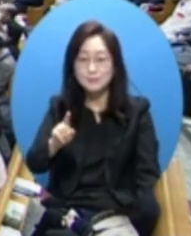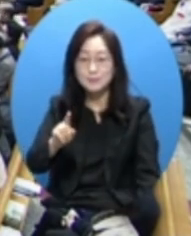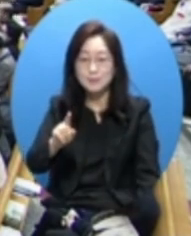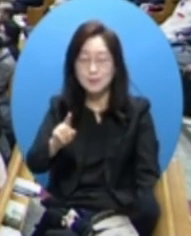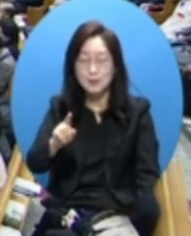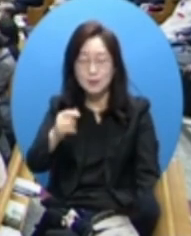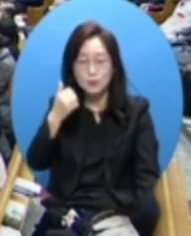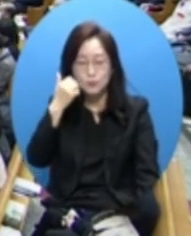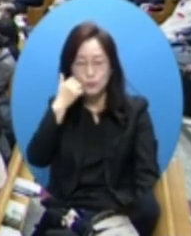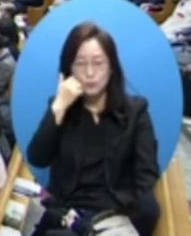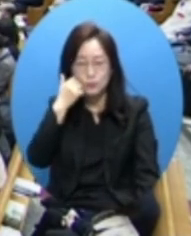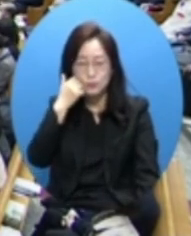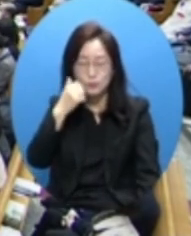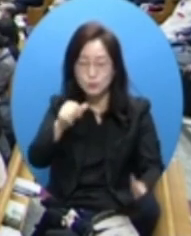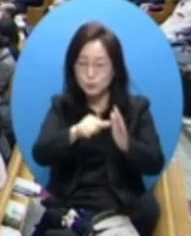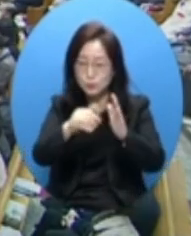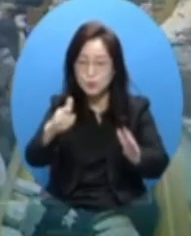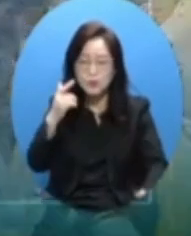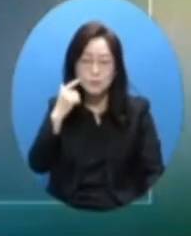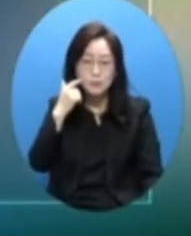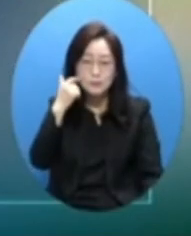디엘 부디 목사님의 동역자